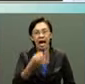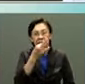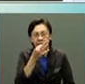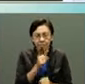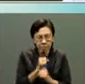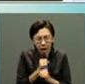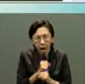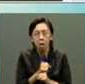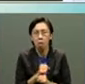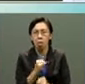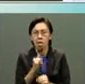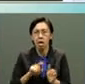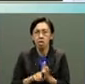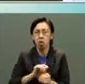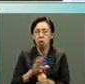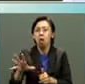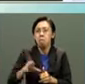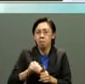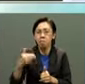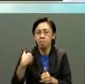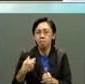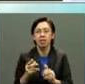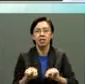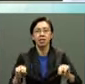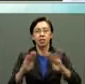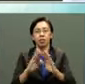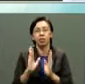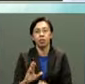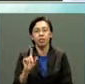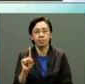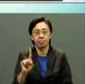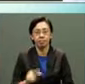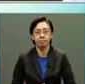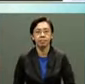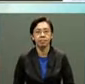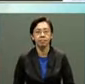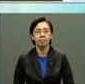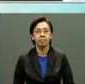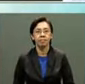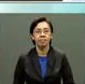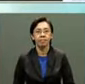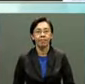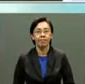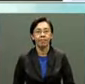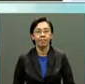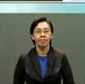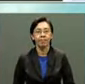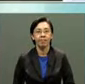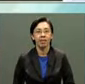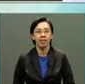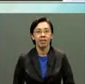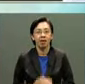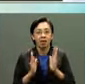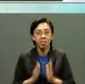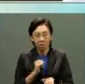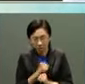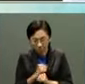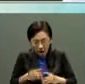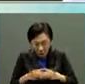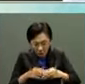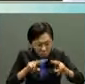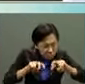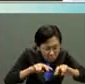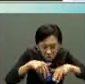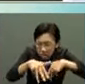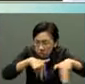ยงนะครับอยู่ที่นครปฐมอีก1รายนะครับแล้วก็ค้นหาในเชิงรุก